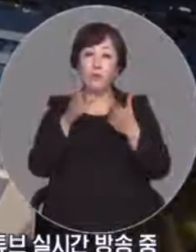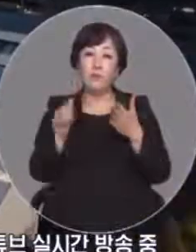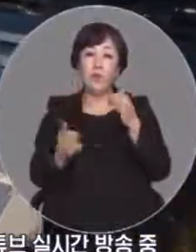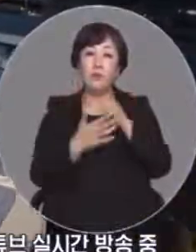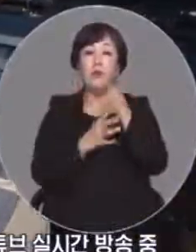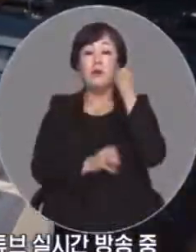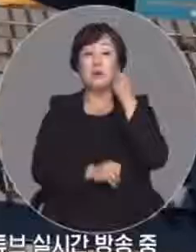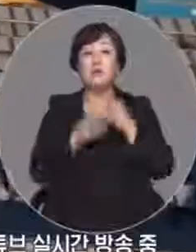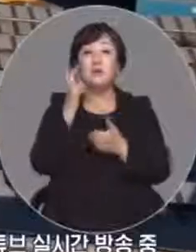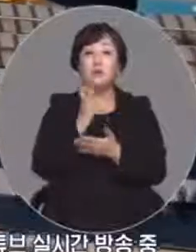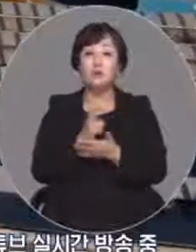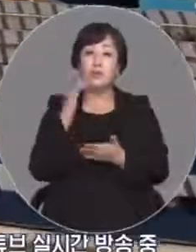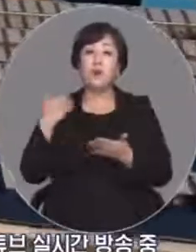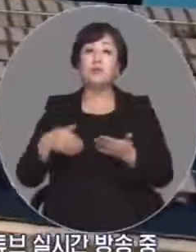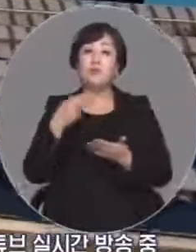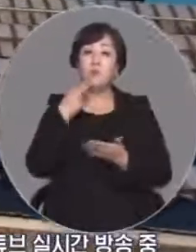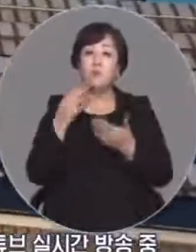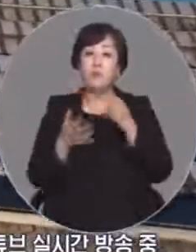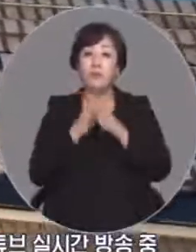국제적 기준이 없는 상태.